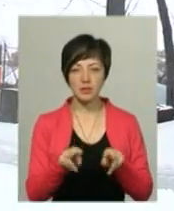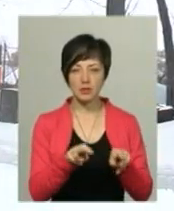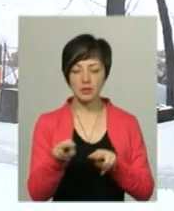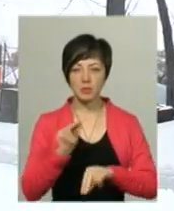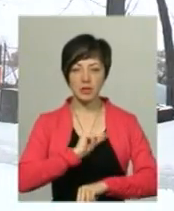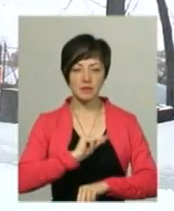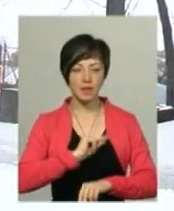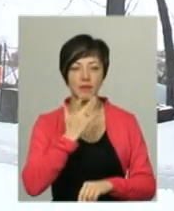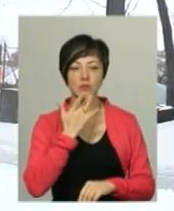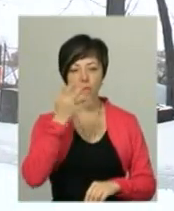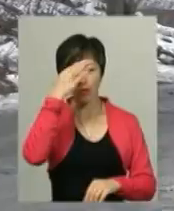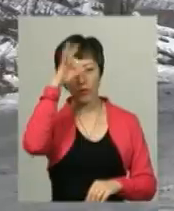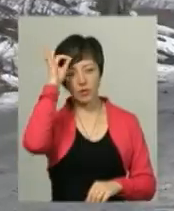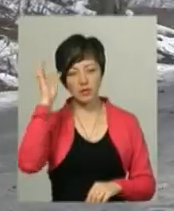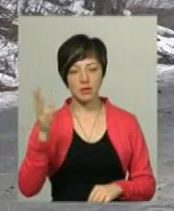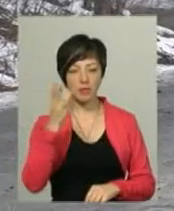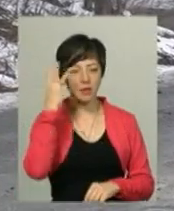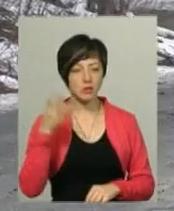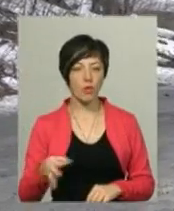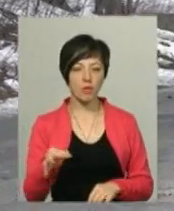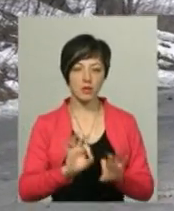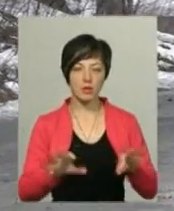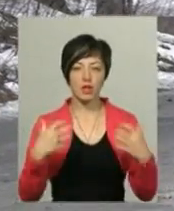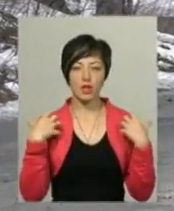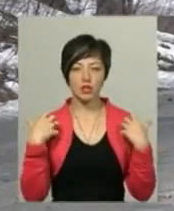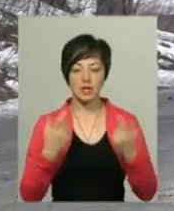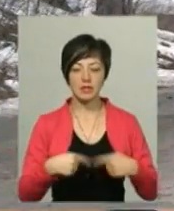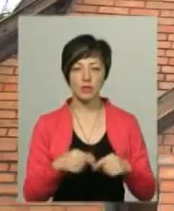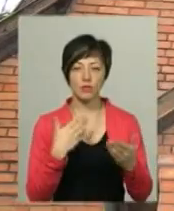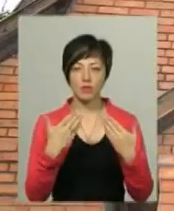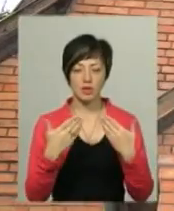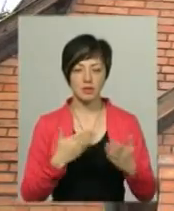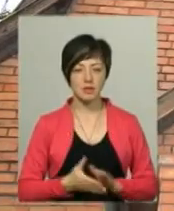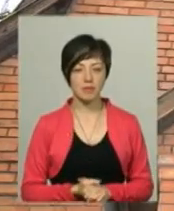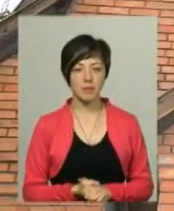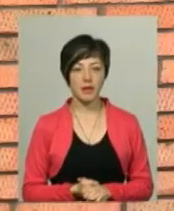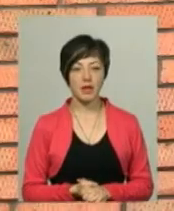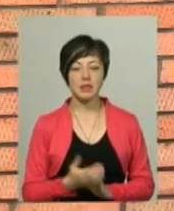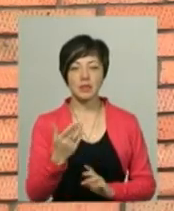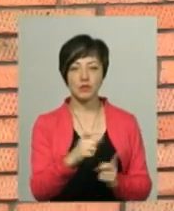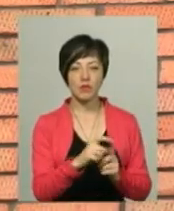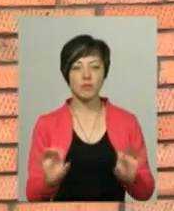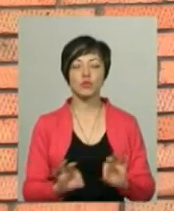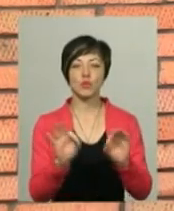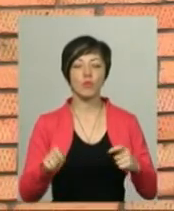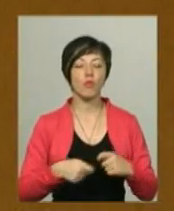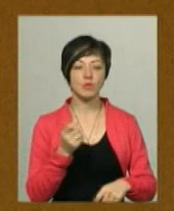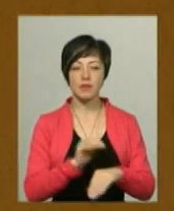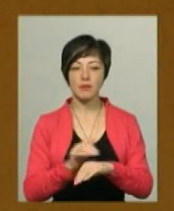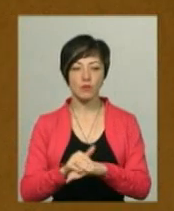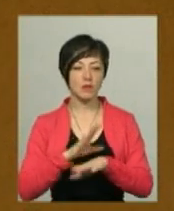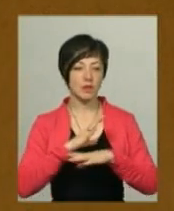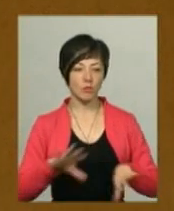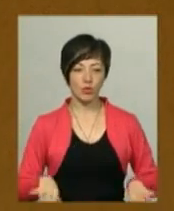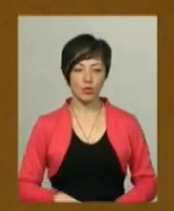стежили працівники Національної поліції Хмельницької області, розповідає начальник сектору комунікацій Інна Глега. За її словами, жодних правопорушень зафіксовано не